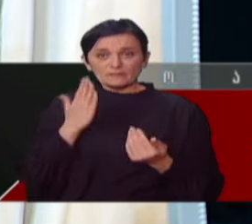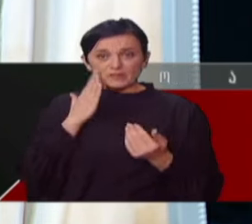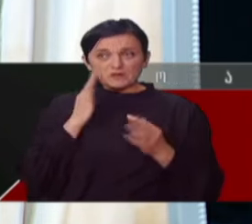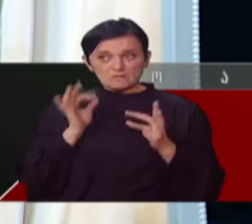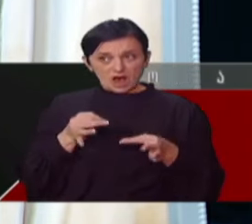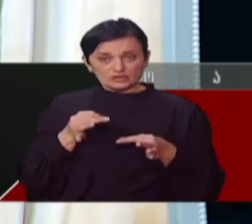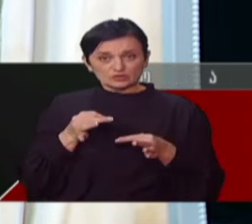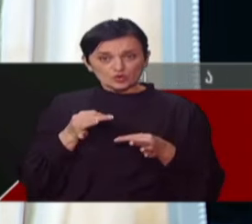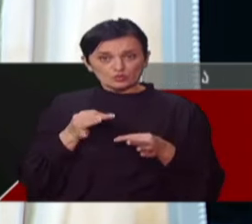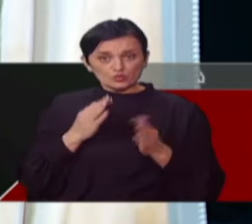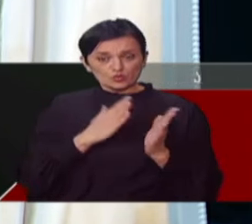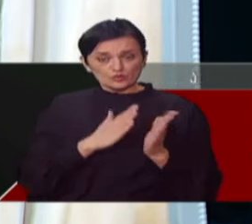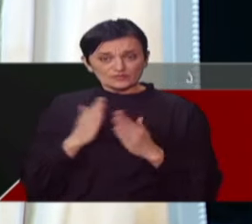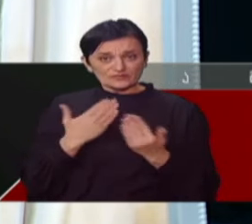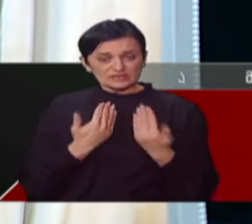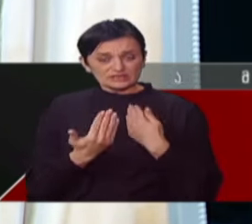martebulat vikcevit mattan da